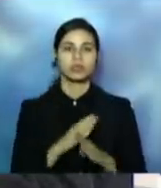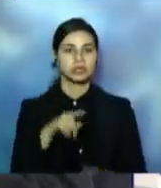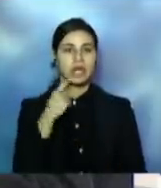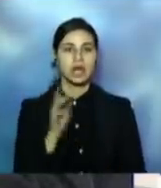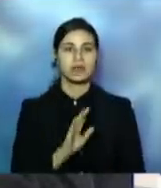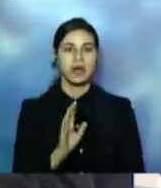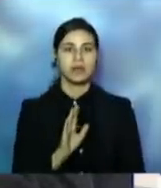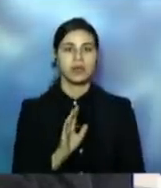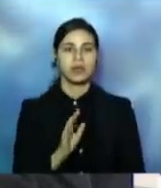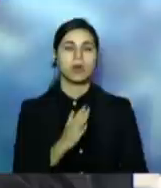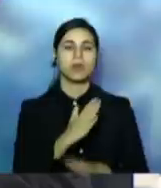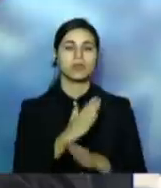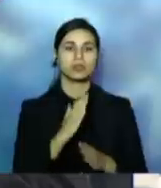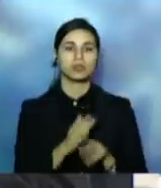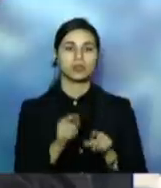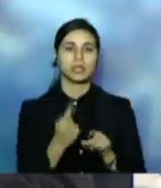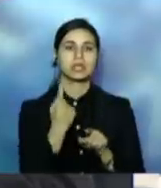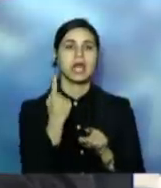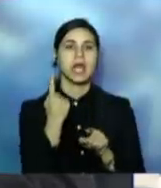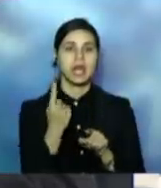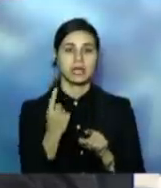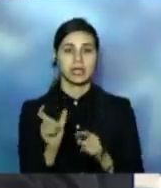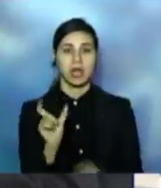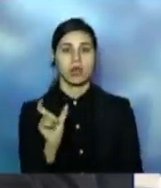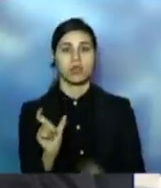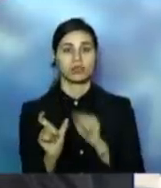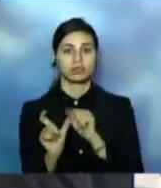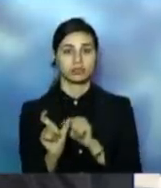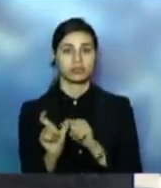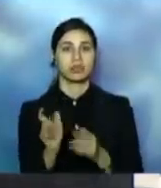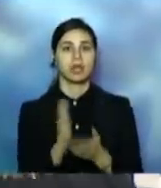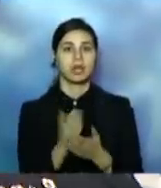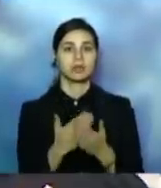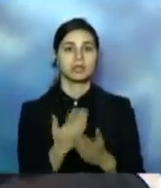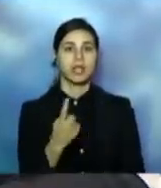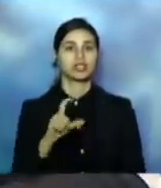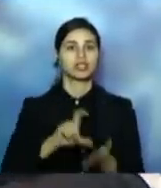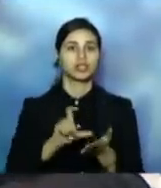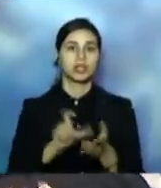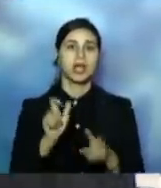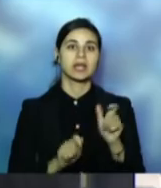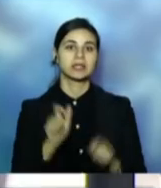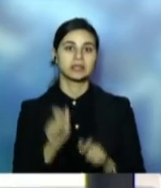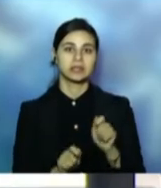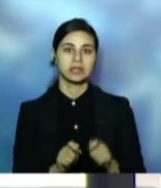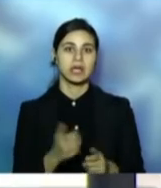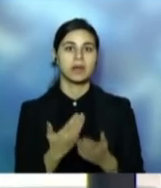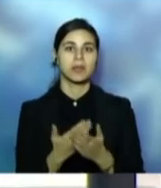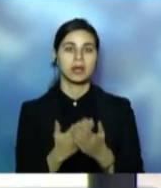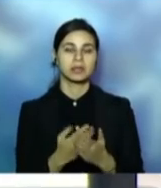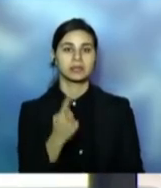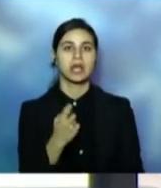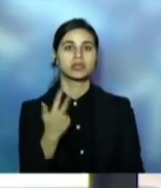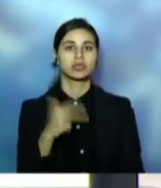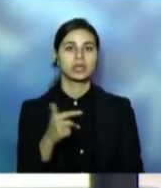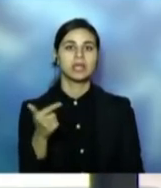არის ლაპარაკი. პურის ერთეულის, ერთი პურის ერთეულის ეკვივალენტია ერთი ჭიქარძე, მაგალითად